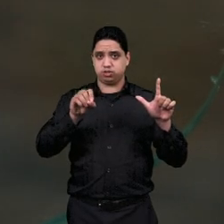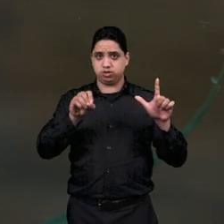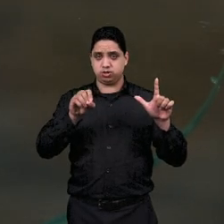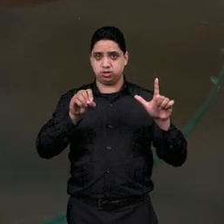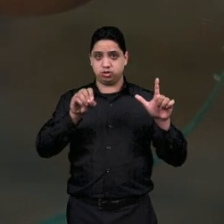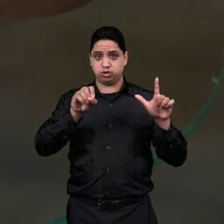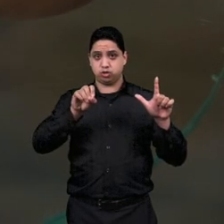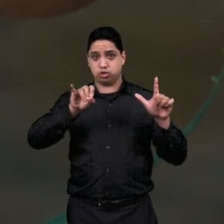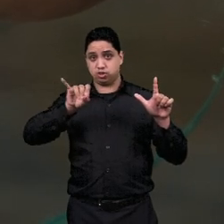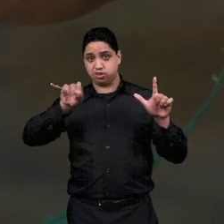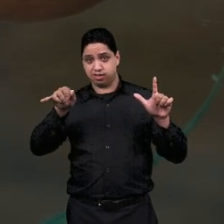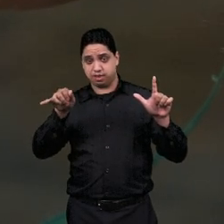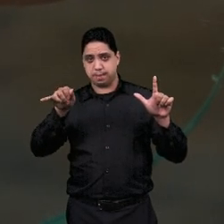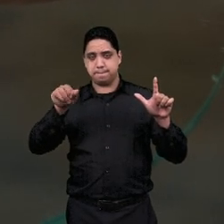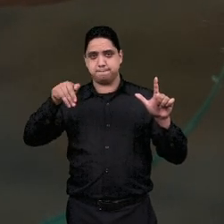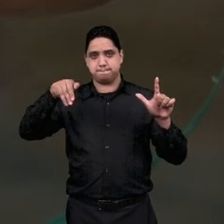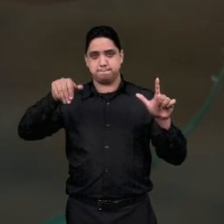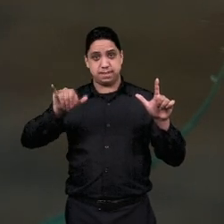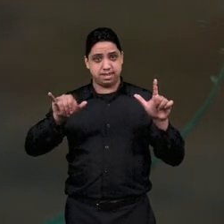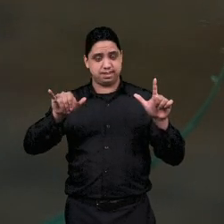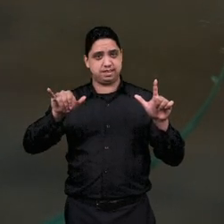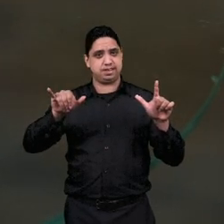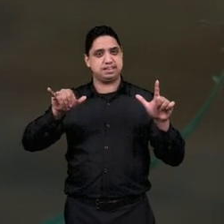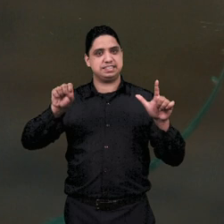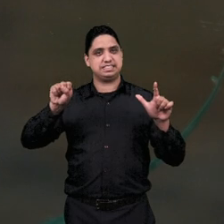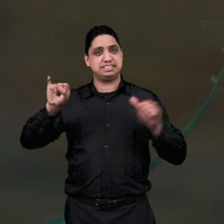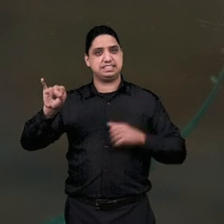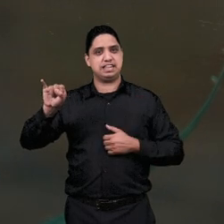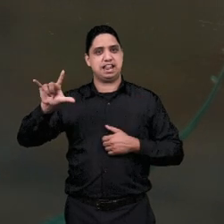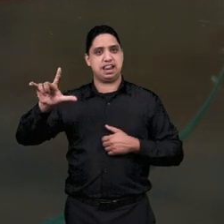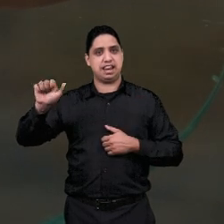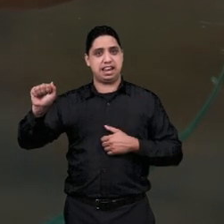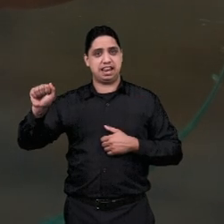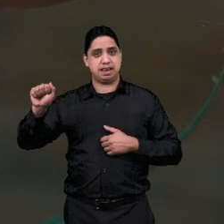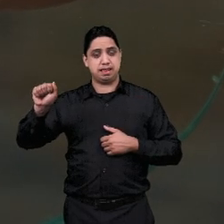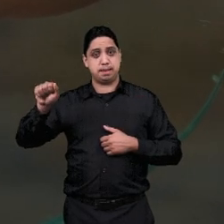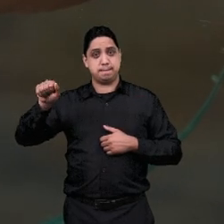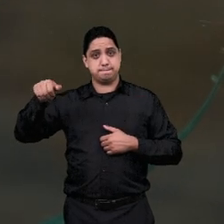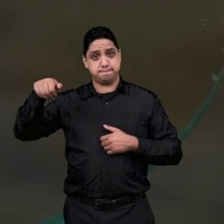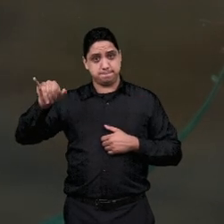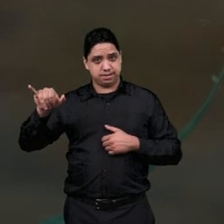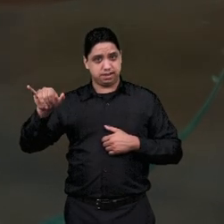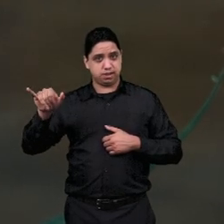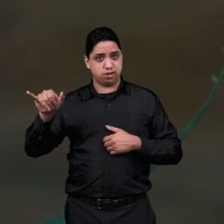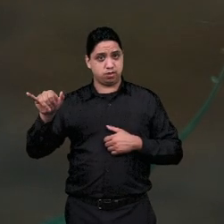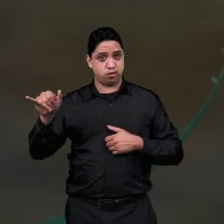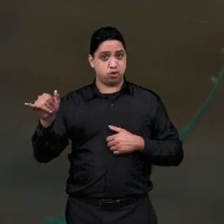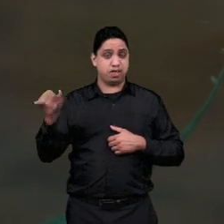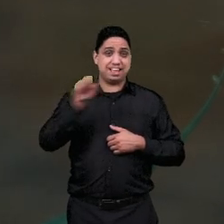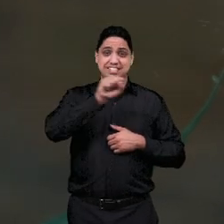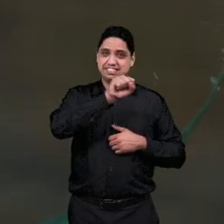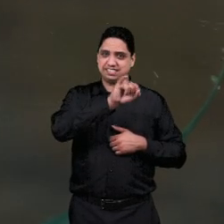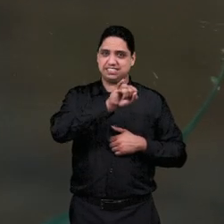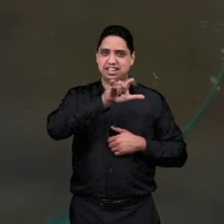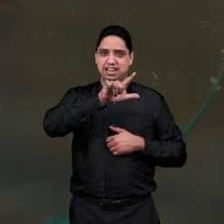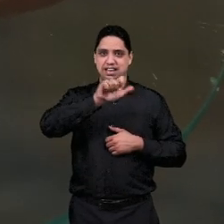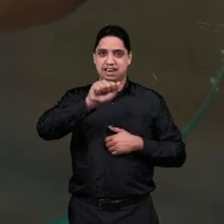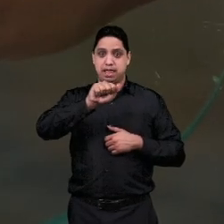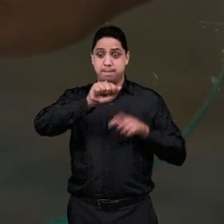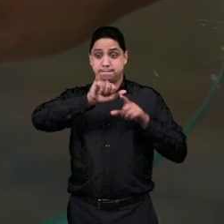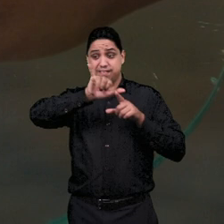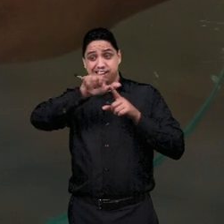si, Lá. Mi, si, Lá. Il faut étirer le doigt. Do, La,